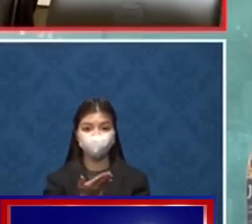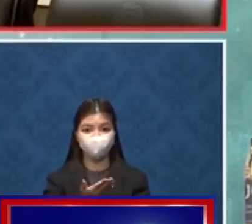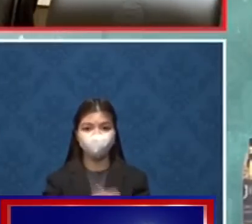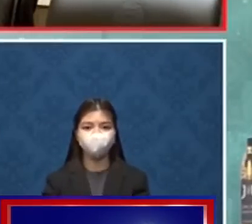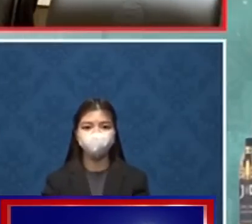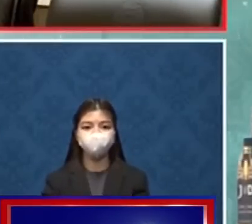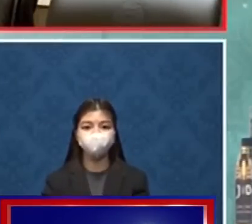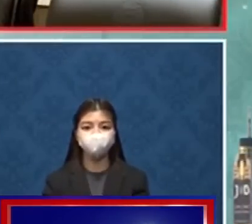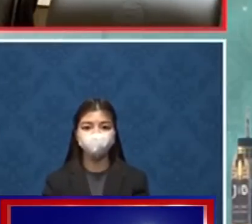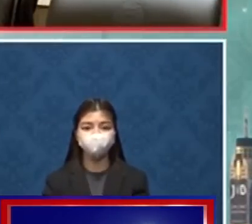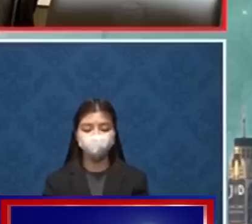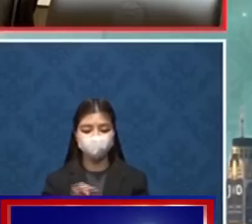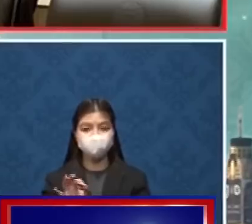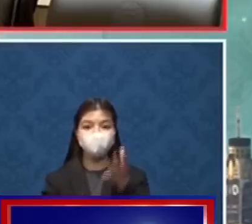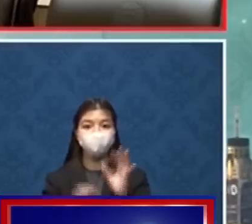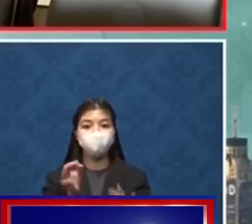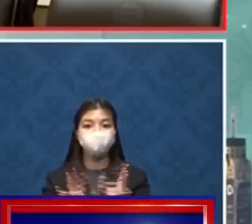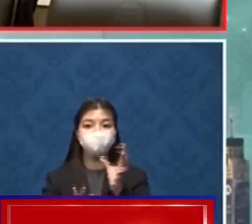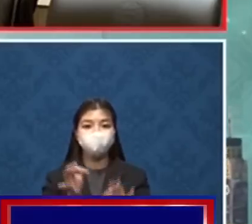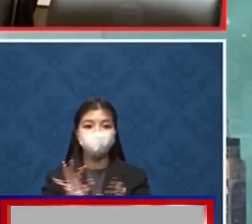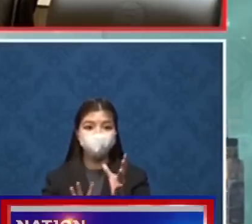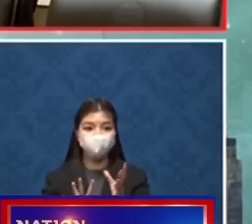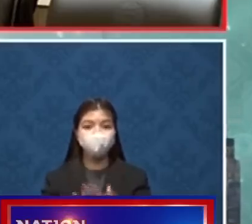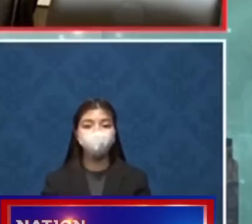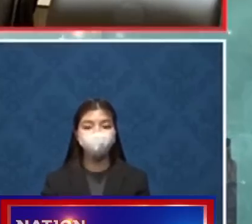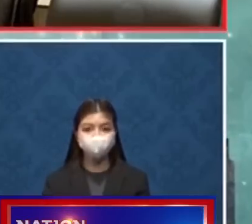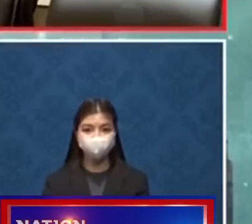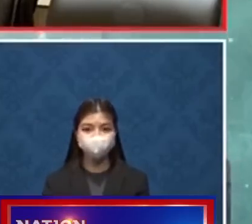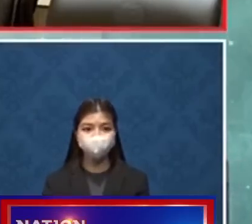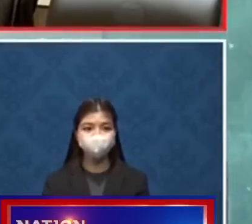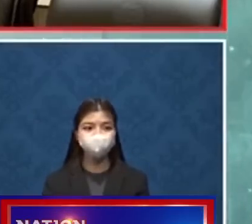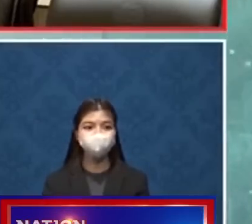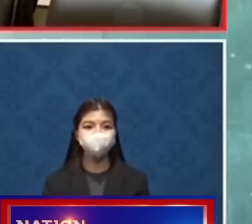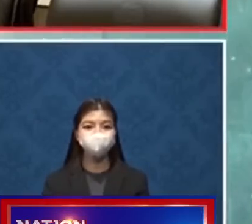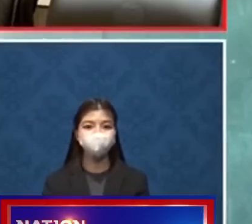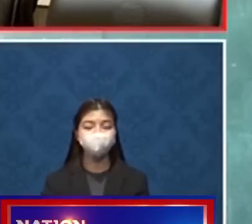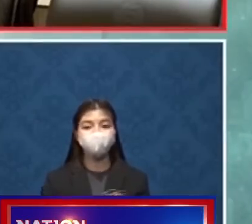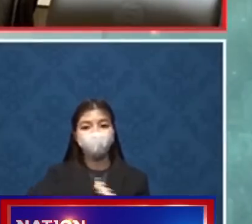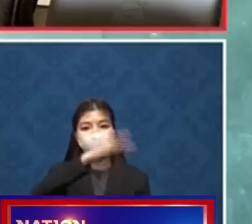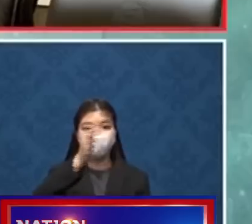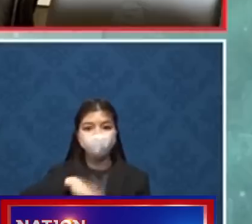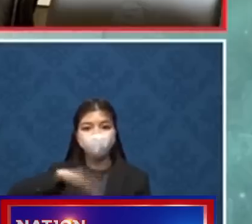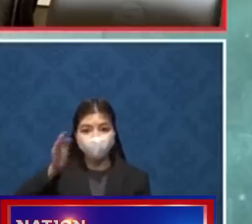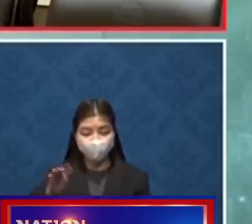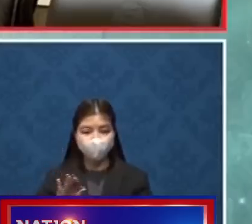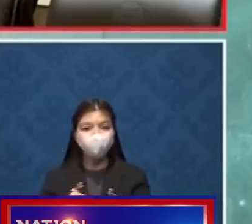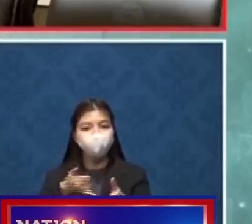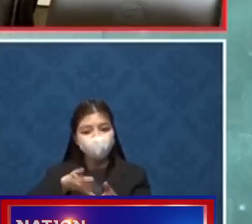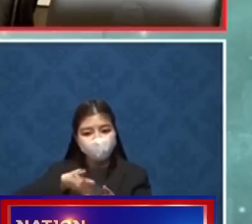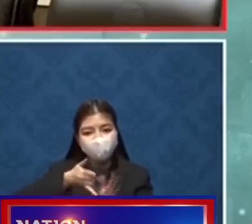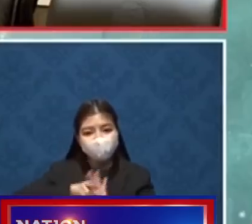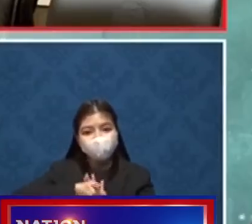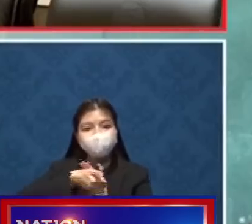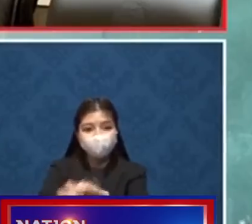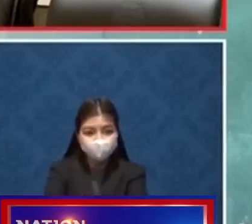ฮะอันนี้ก็คือองครักษ์ที่เหลืออยู่นะฮะนี่ในสภา นอกสภาเนี่ยปกติแล้วเมื่อมี